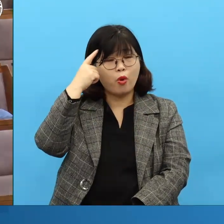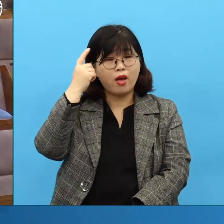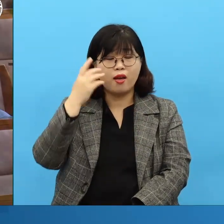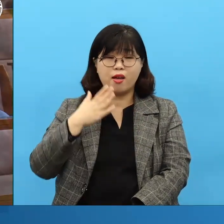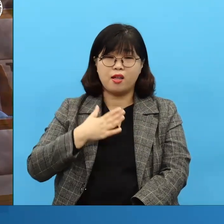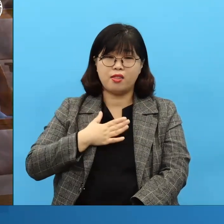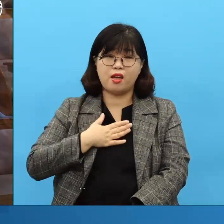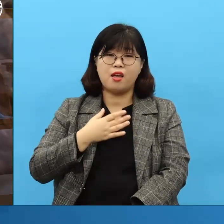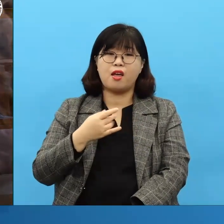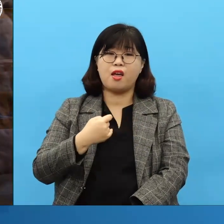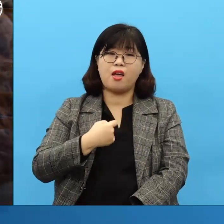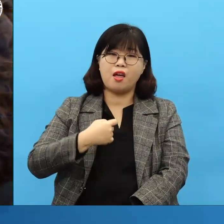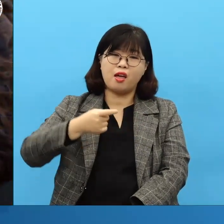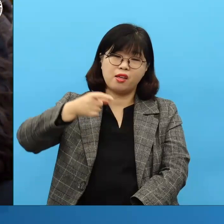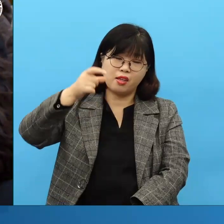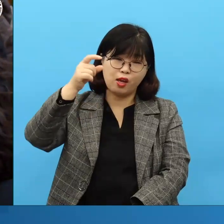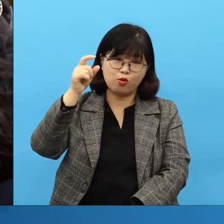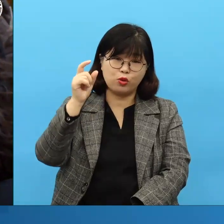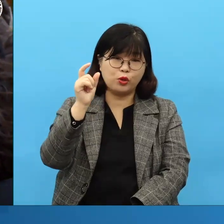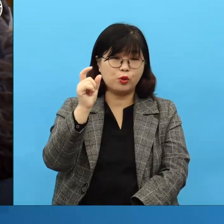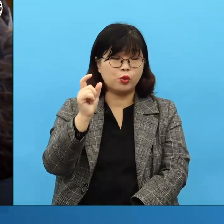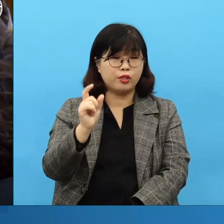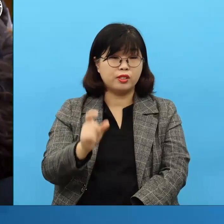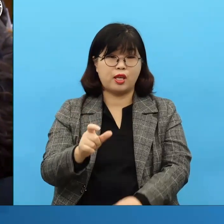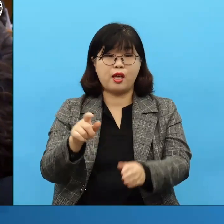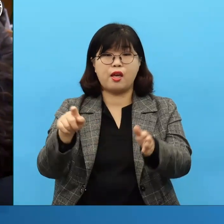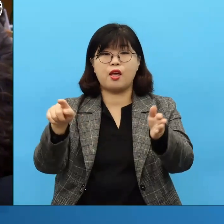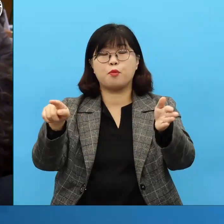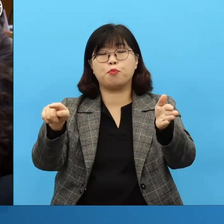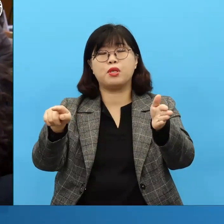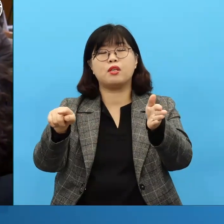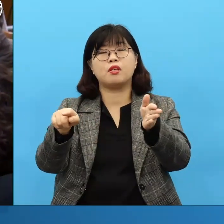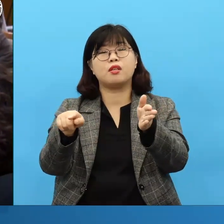왜 내게 굳세